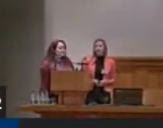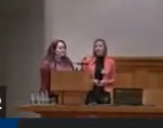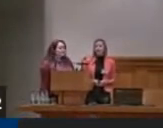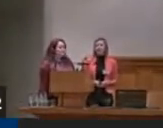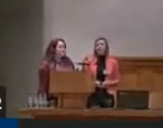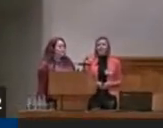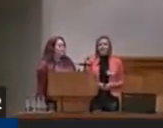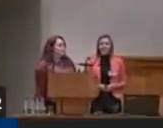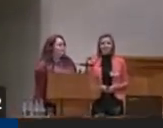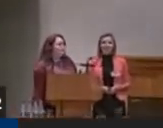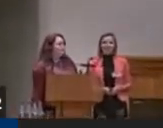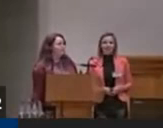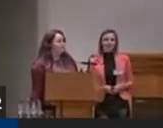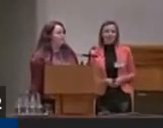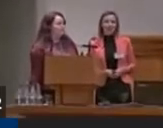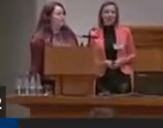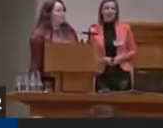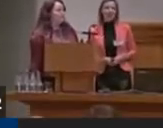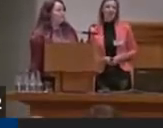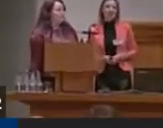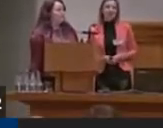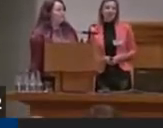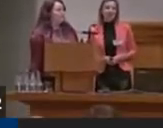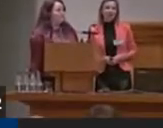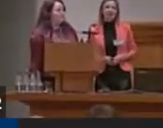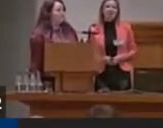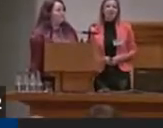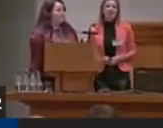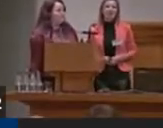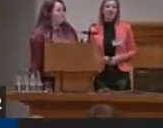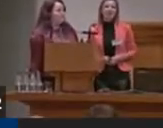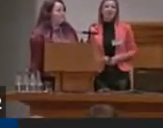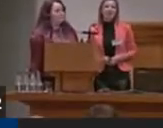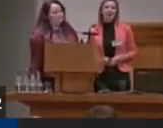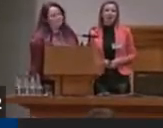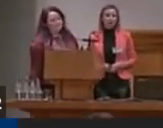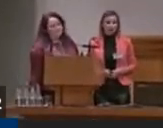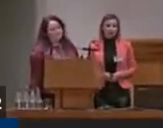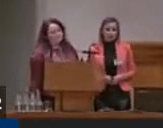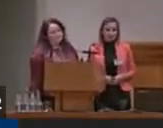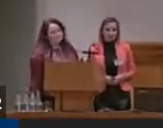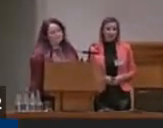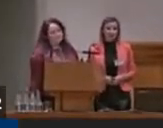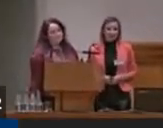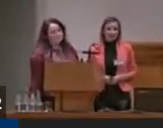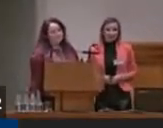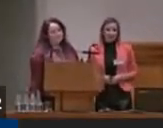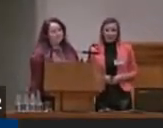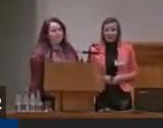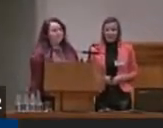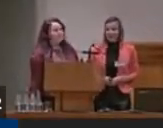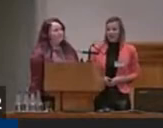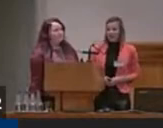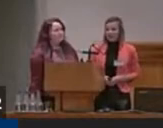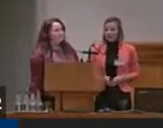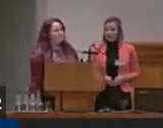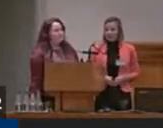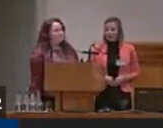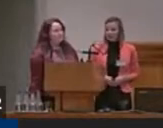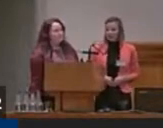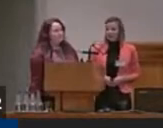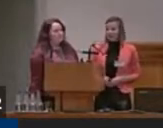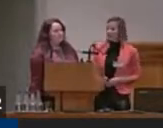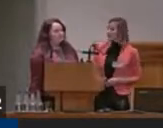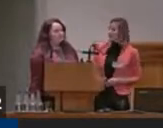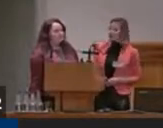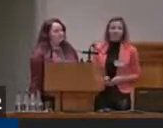właśnie staranie się o konserwację, o granty wymaga odwagi, no i oczywiście chęci,